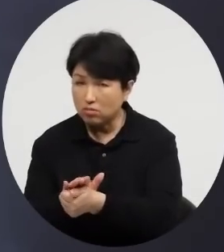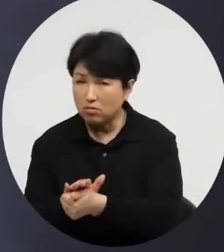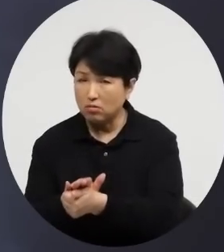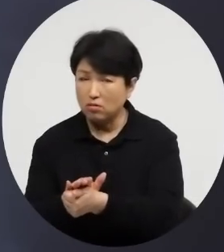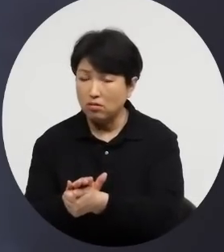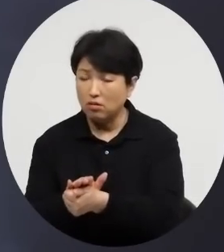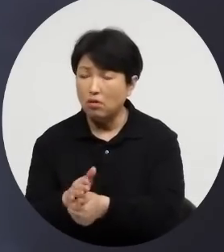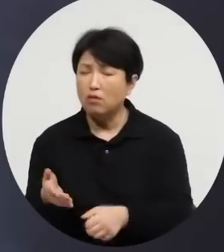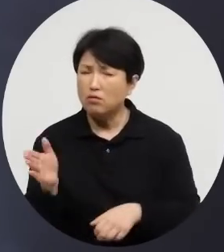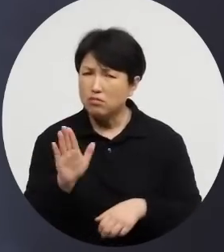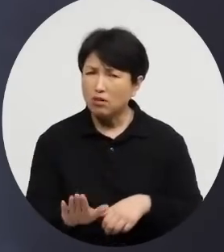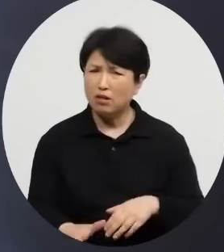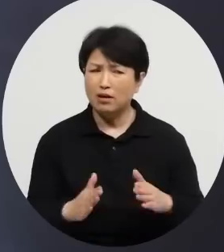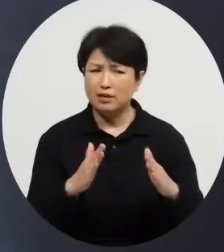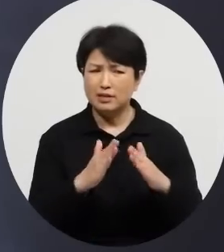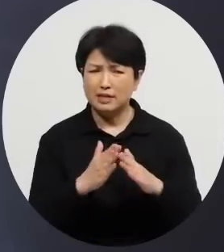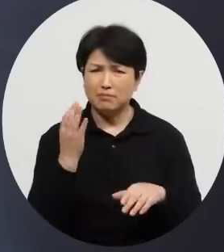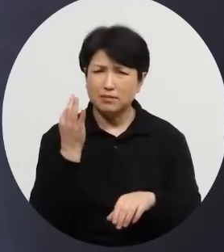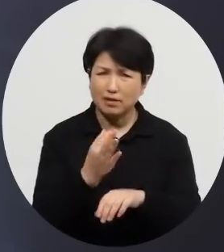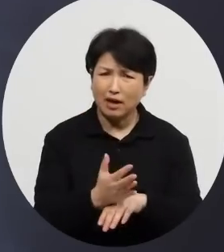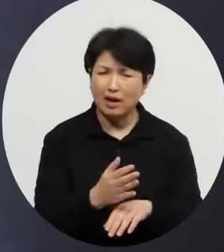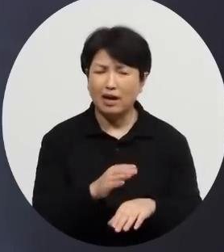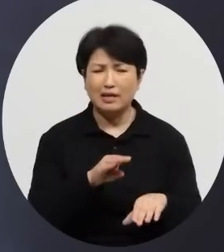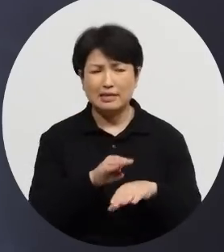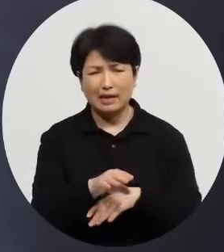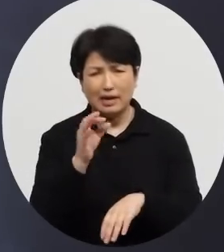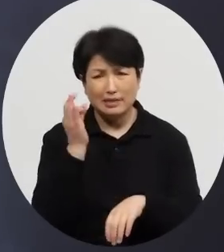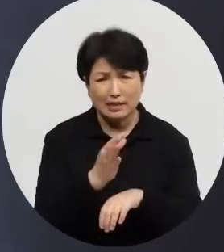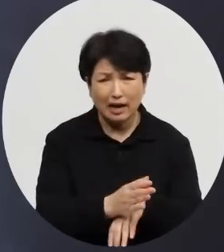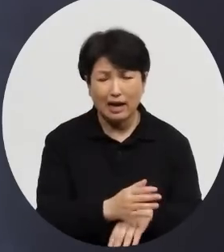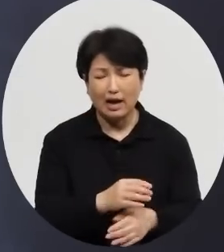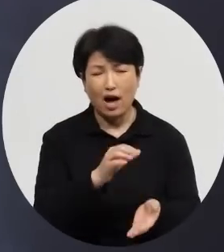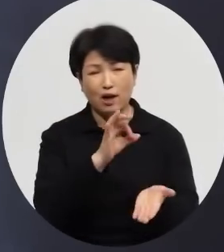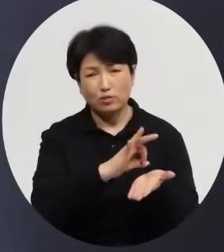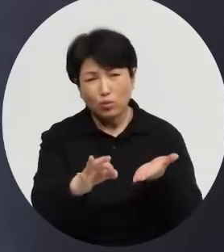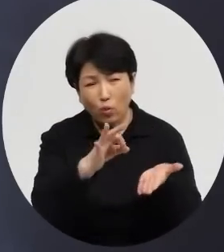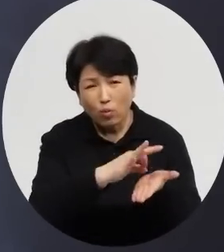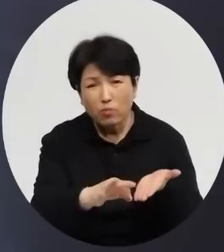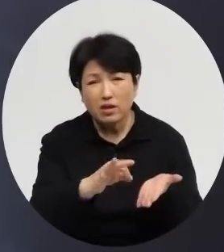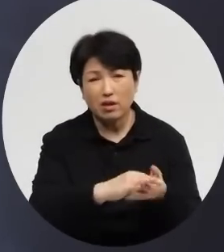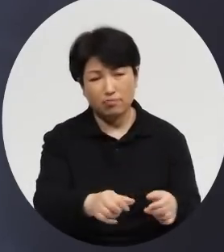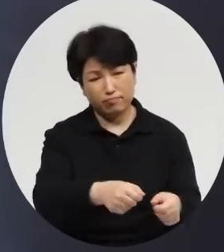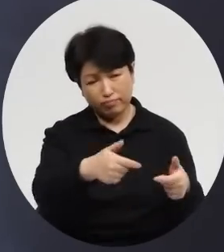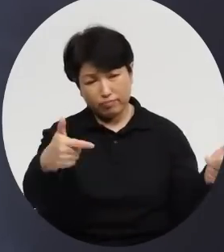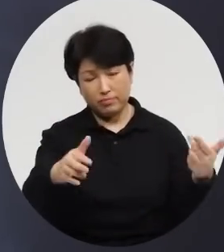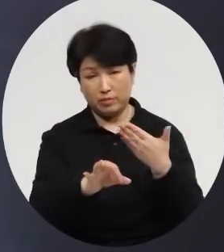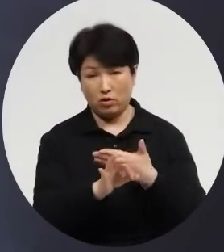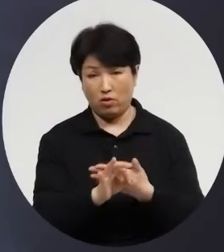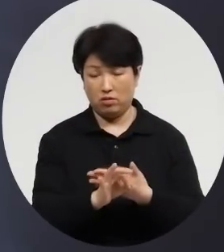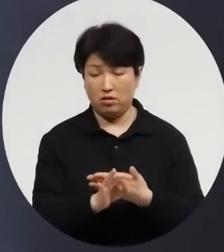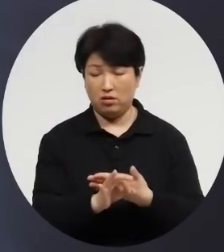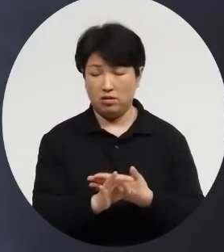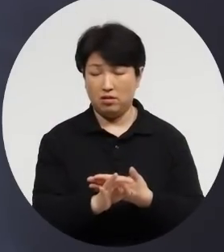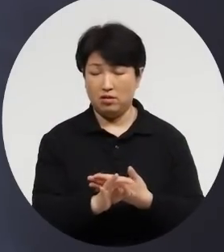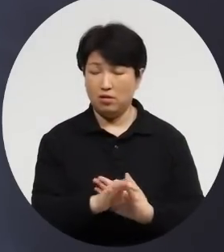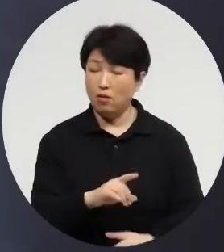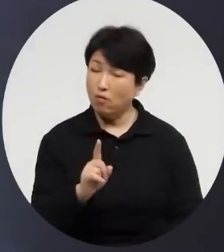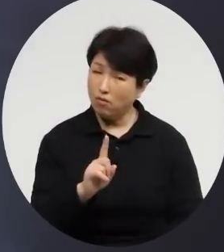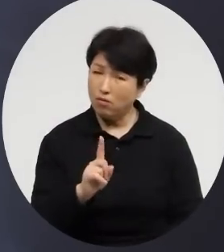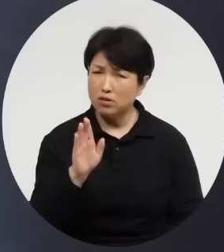자동차를 크게 사거나 자꾸 이렇게 소비를 넓히면 어떻게 되냐. 만약에 어떤 일로 수입이 갑자기 줄어들게